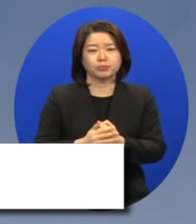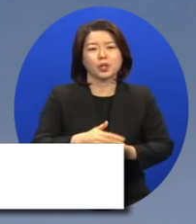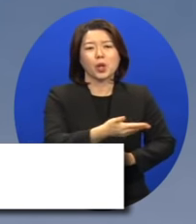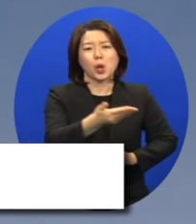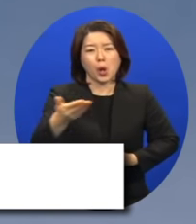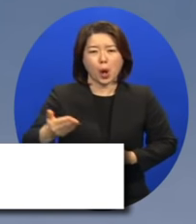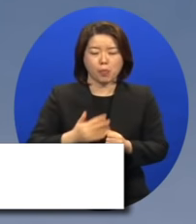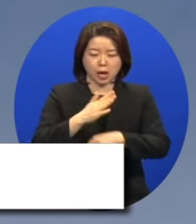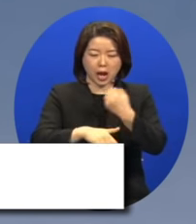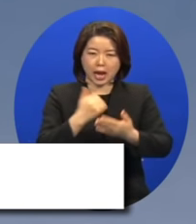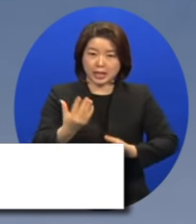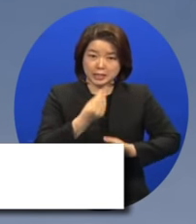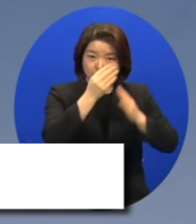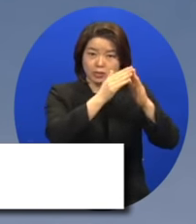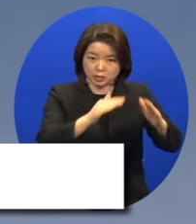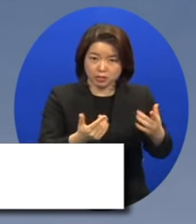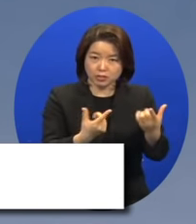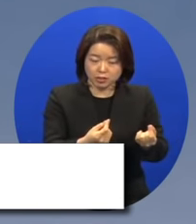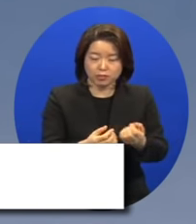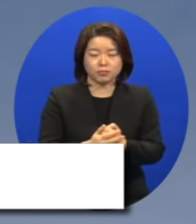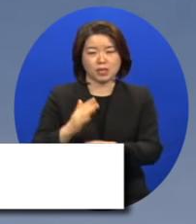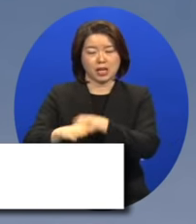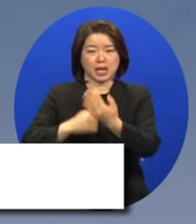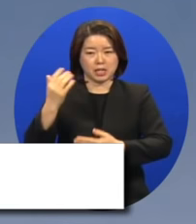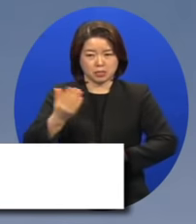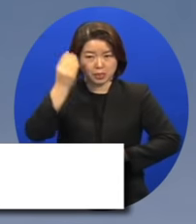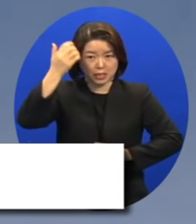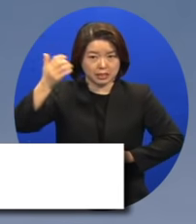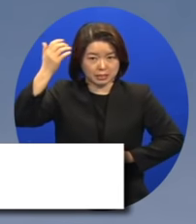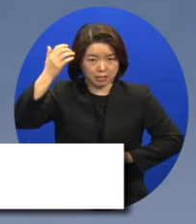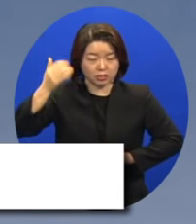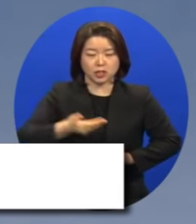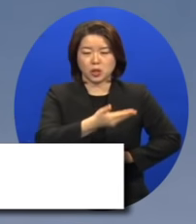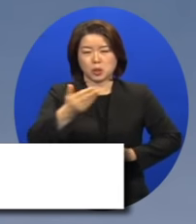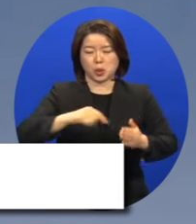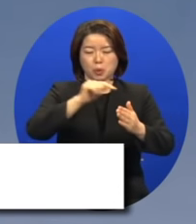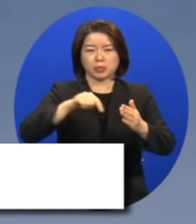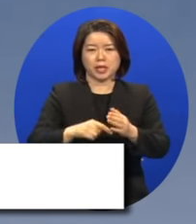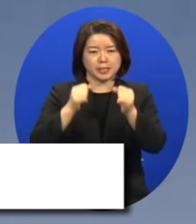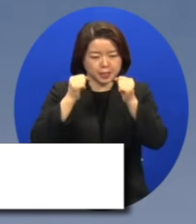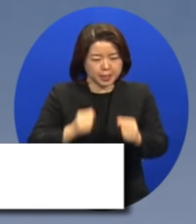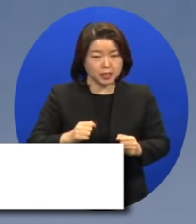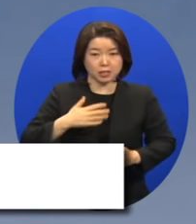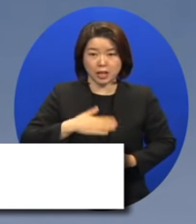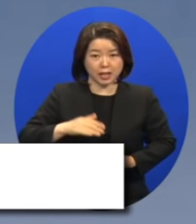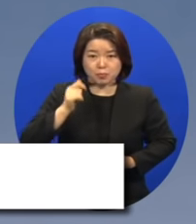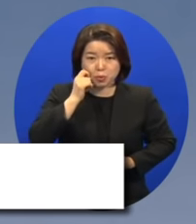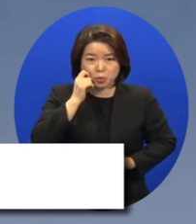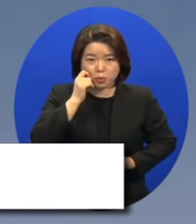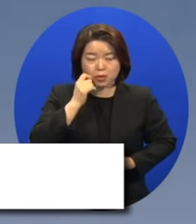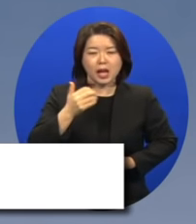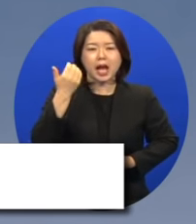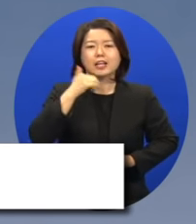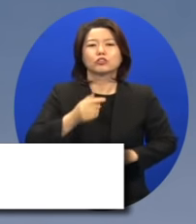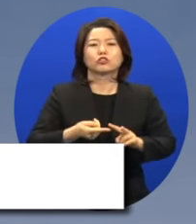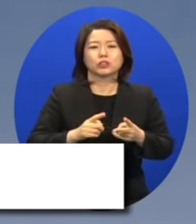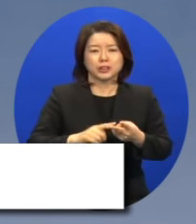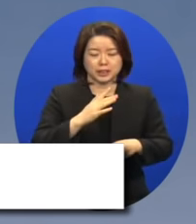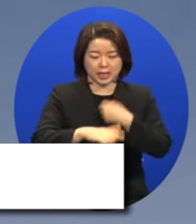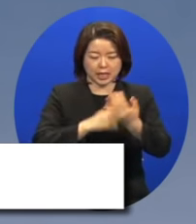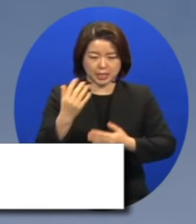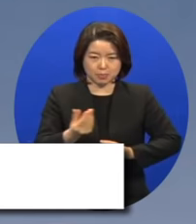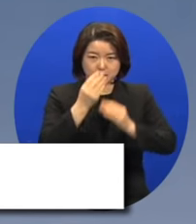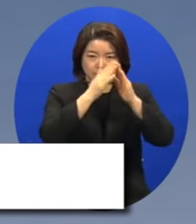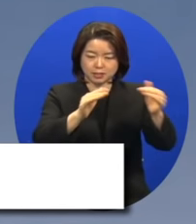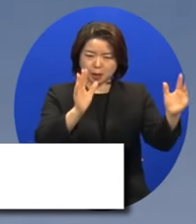은자신이 하나님의성전이며하나님의영이 여러분안에거하신다는것을알지못합니까?누구든지